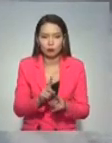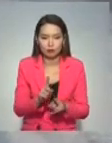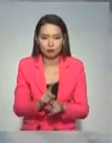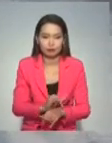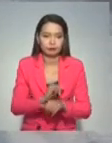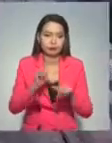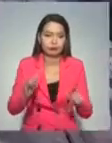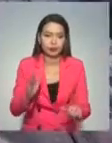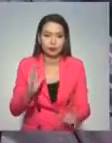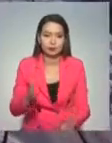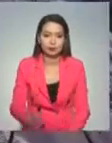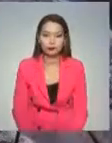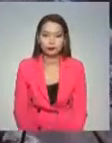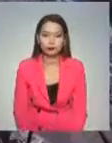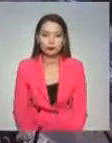құяды.